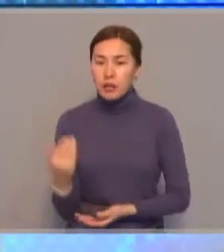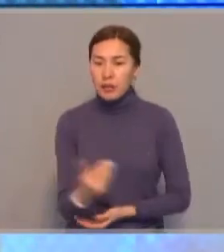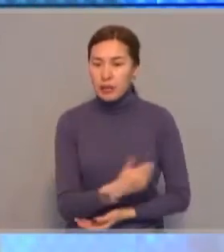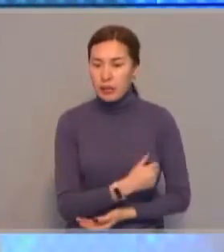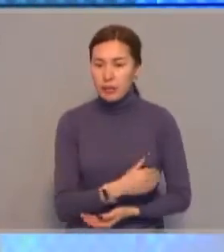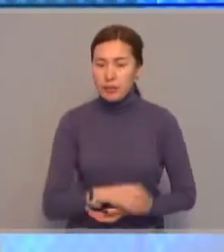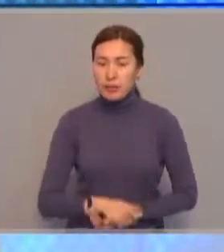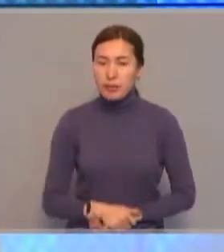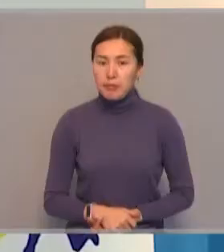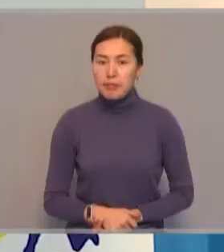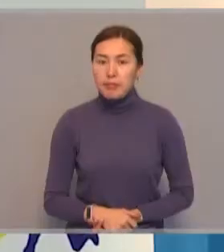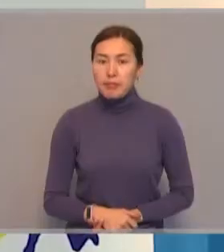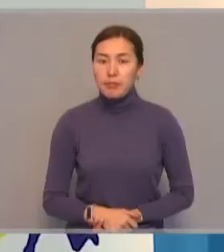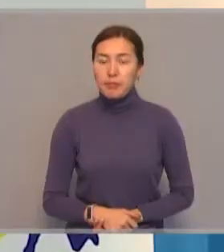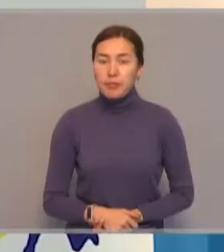тіледі.